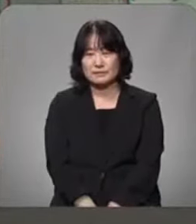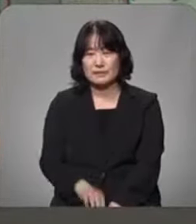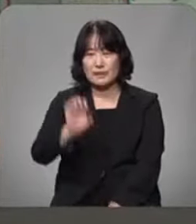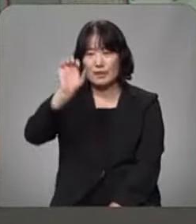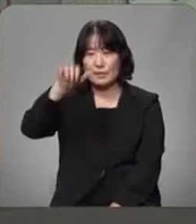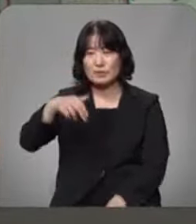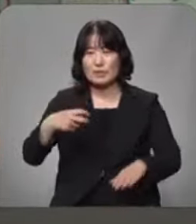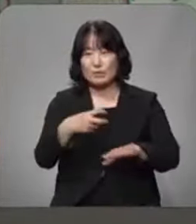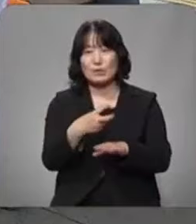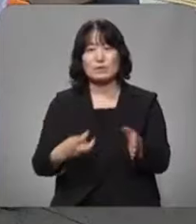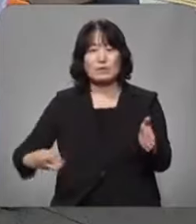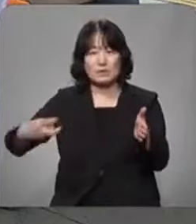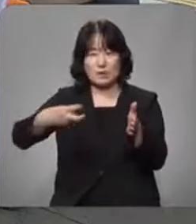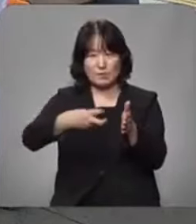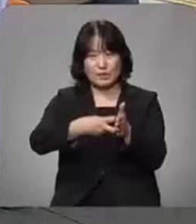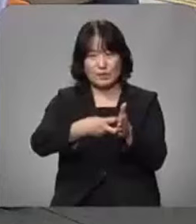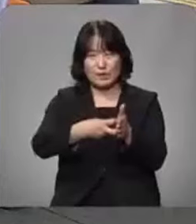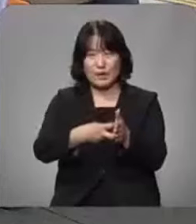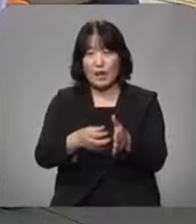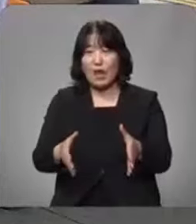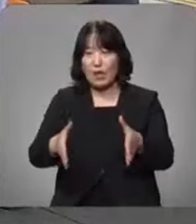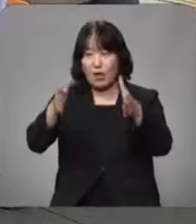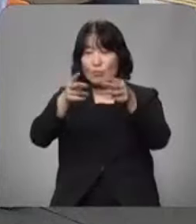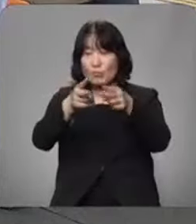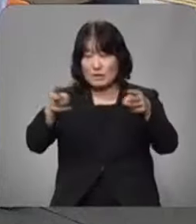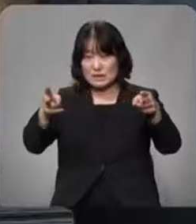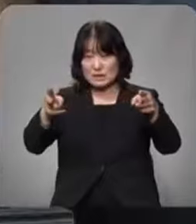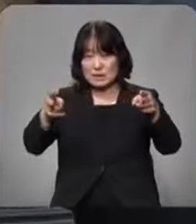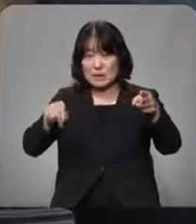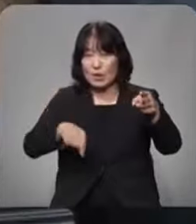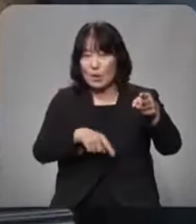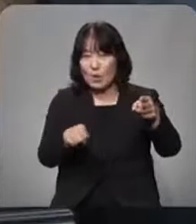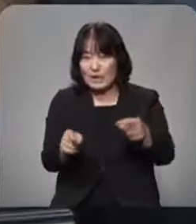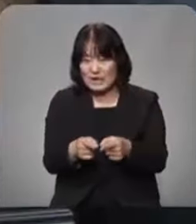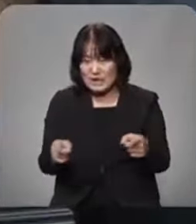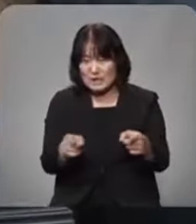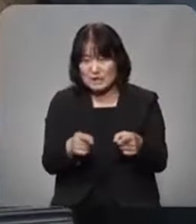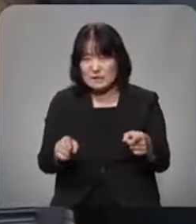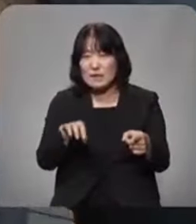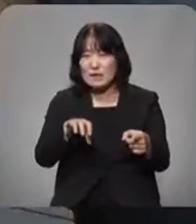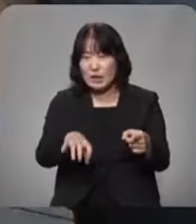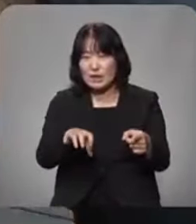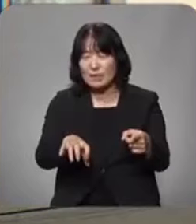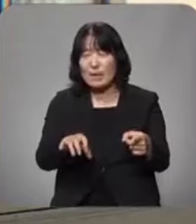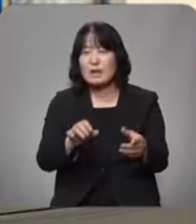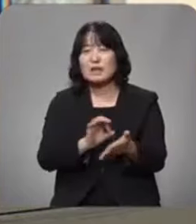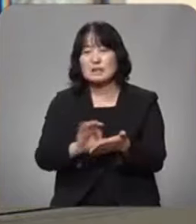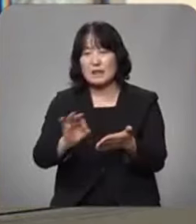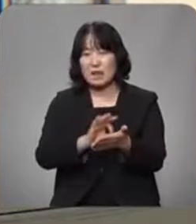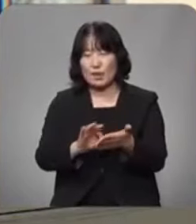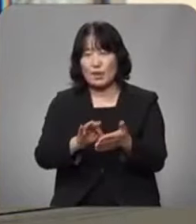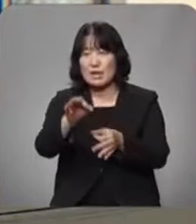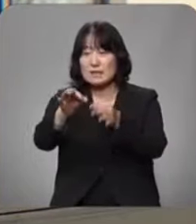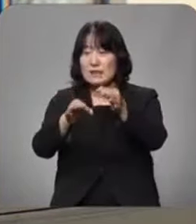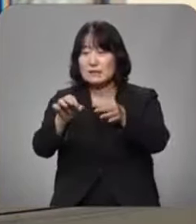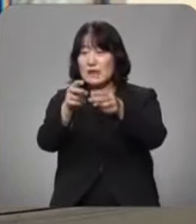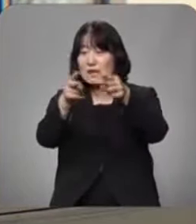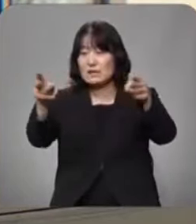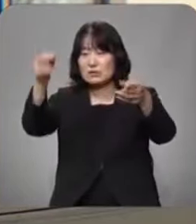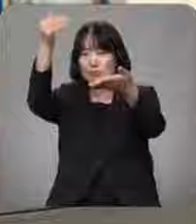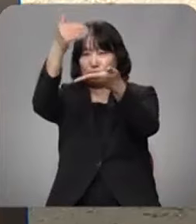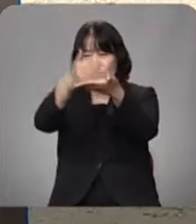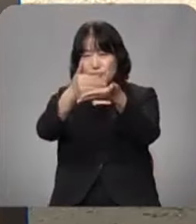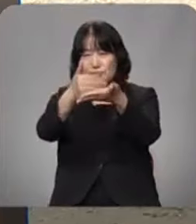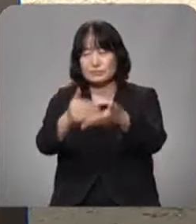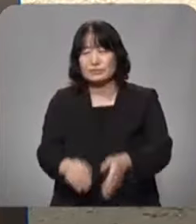평창 버스터미널입니다. 2층 높이 건물인데 1층 대합실만 쓰고 있습니다. 상가가 있던 2층은 아예